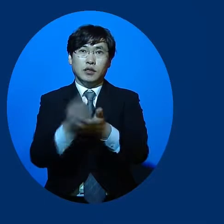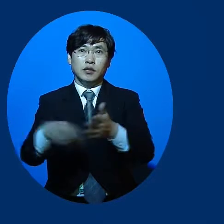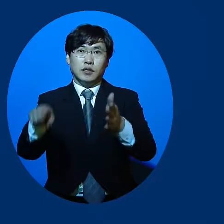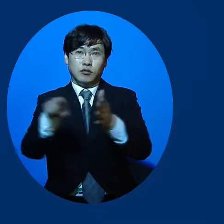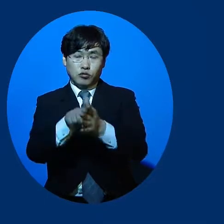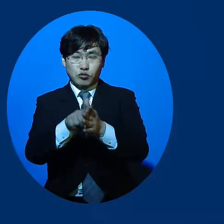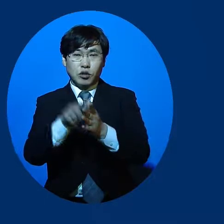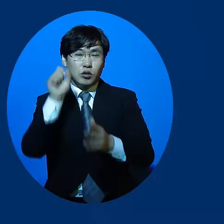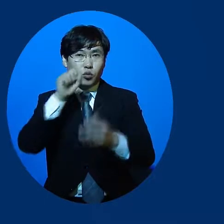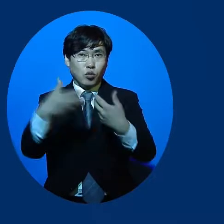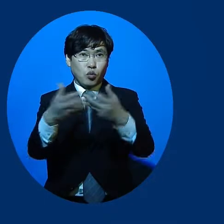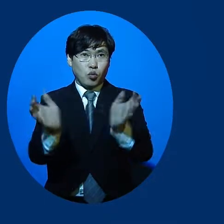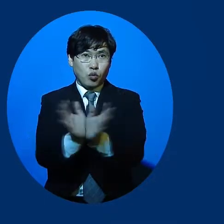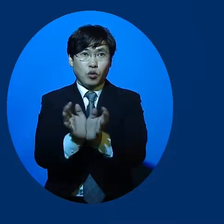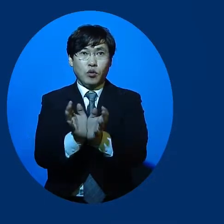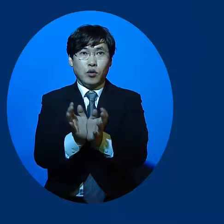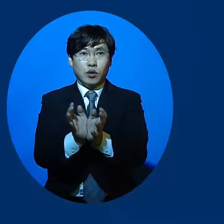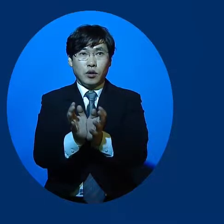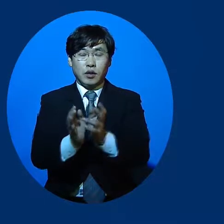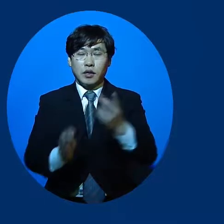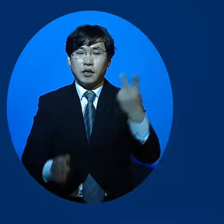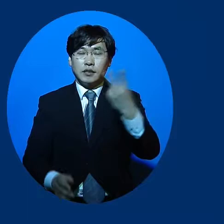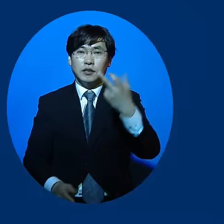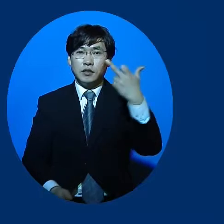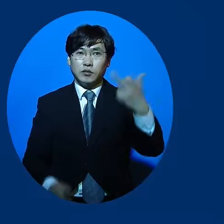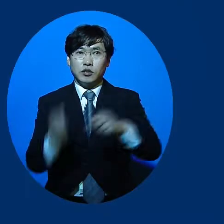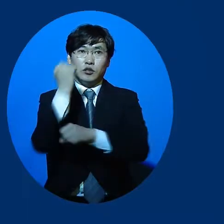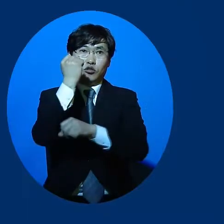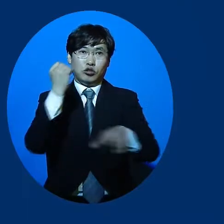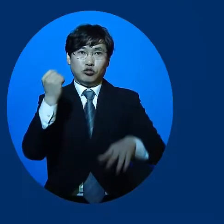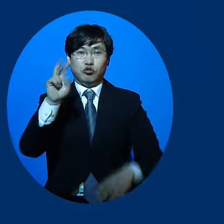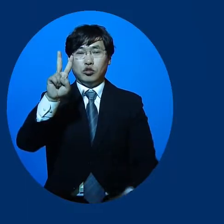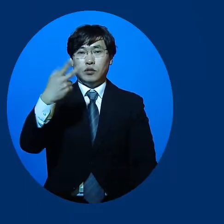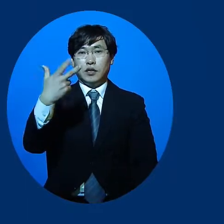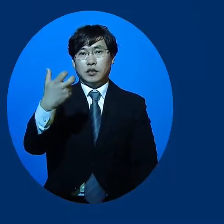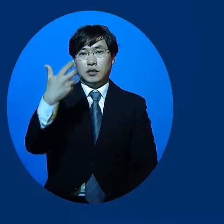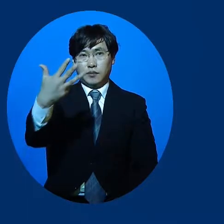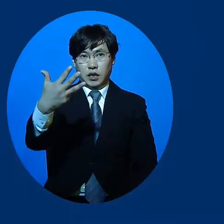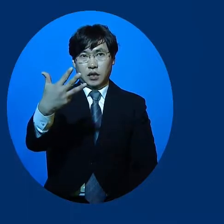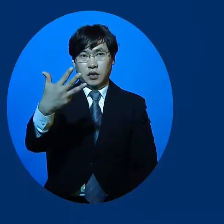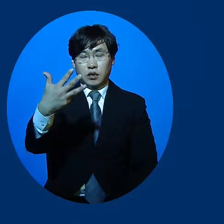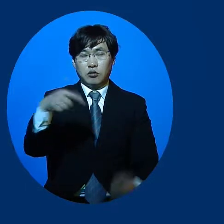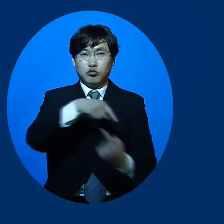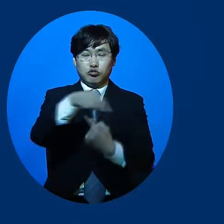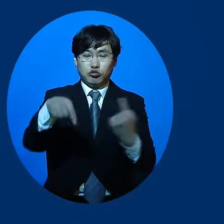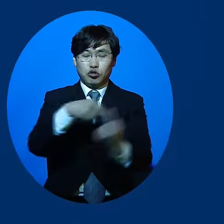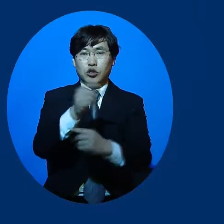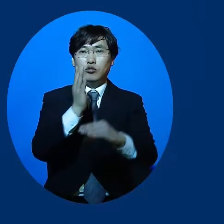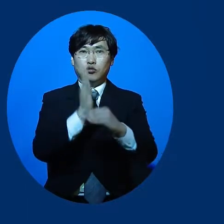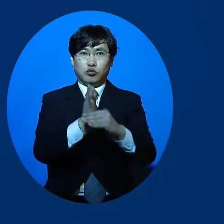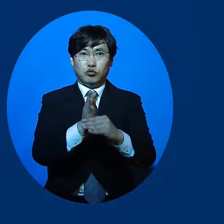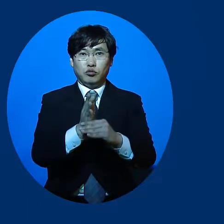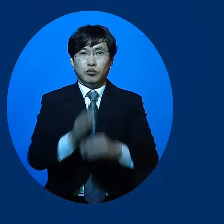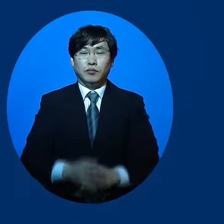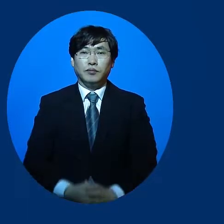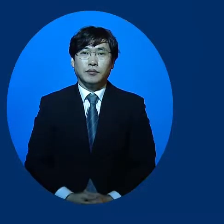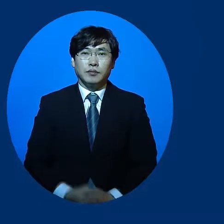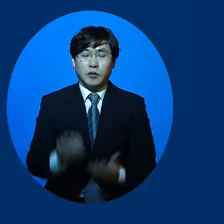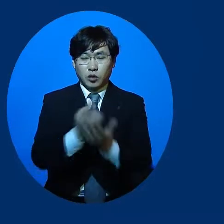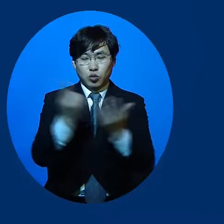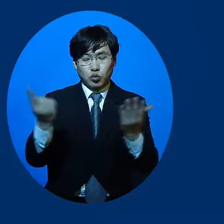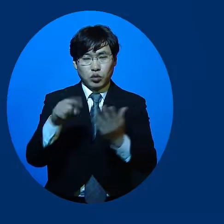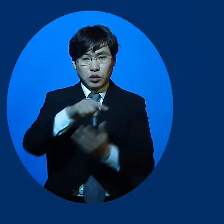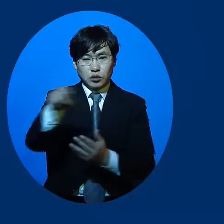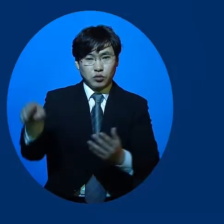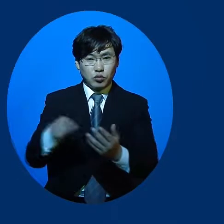17년 기준으로 278개가 운영되고 있습니다. 그러나 공공체육시설을 활용한 프로그램 및